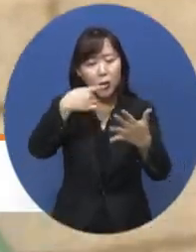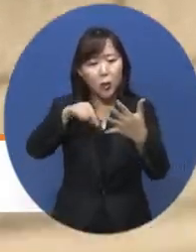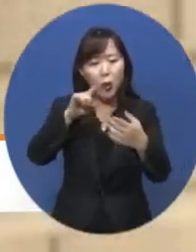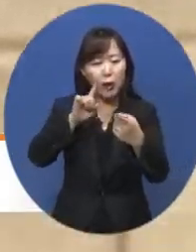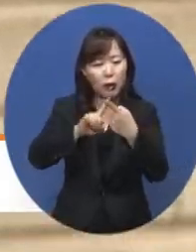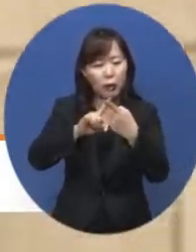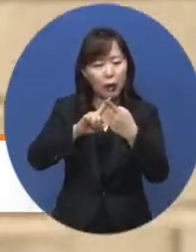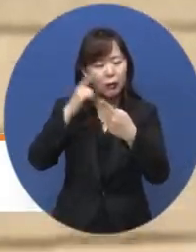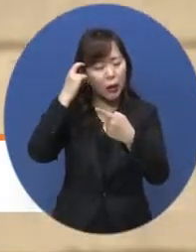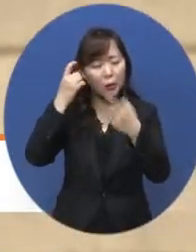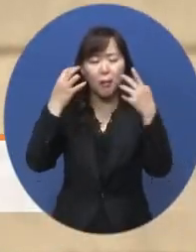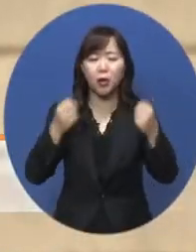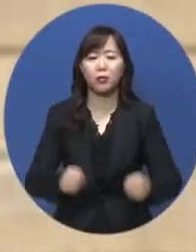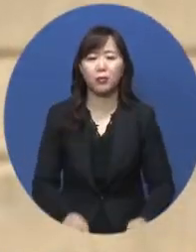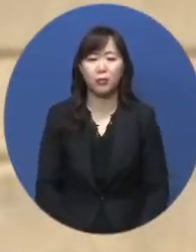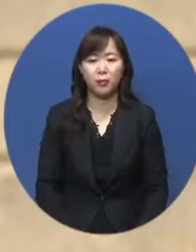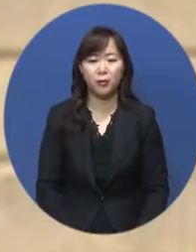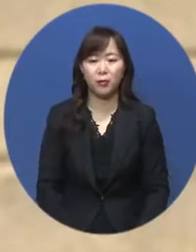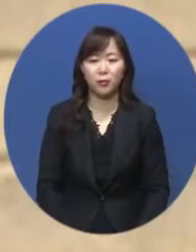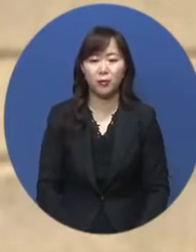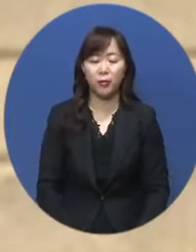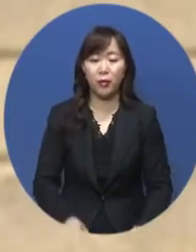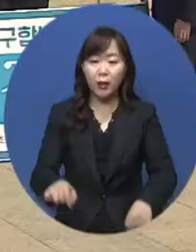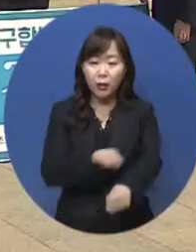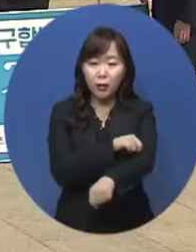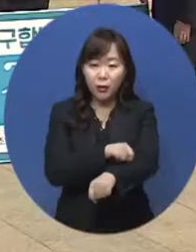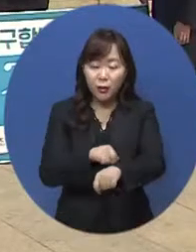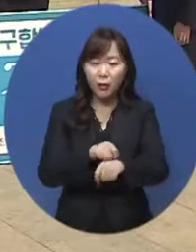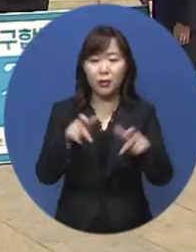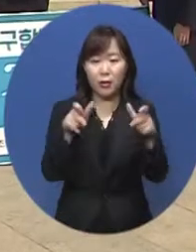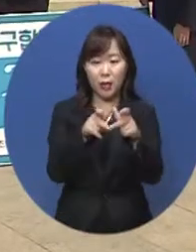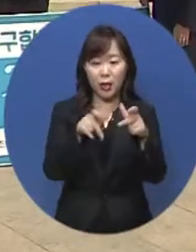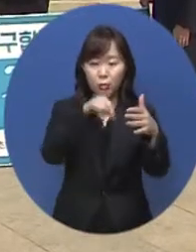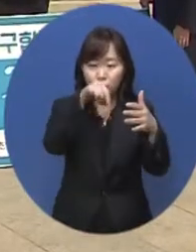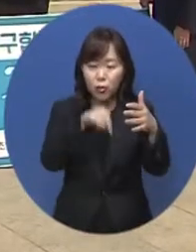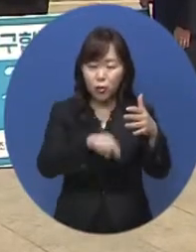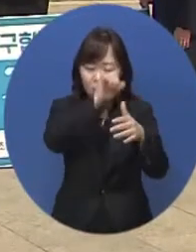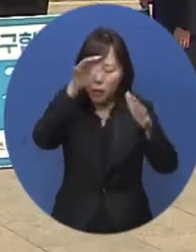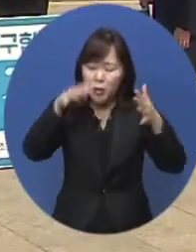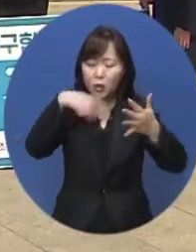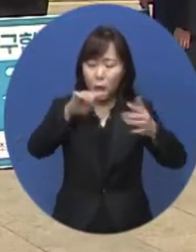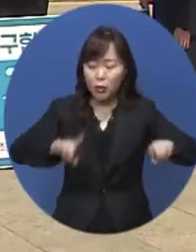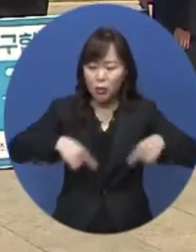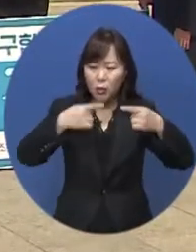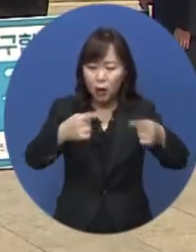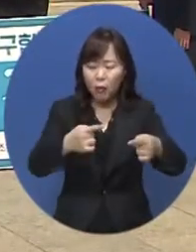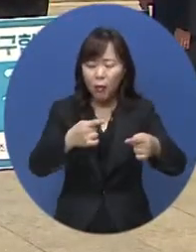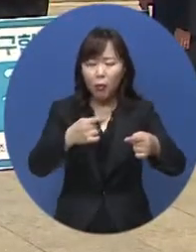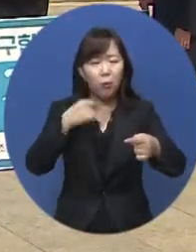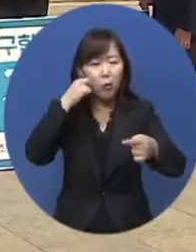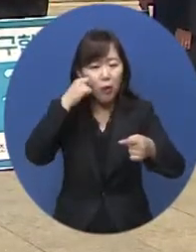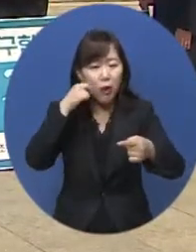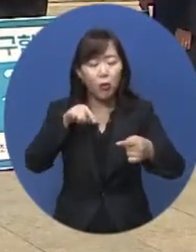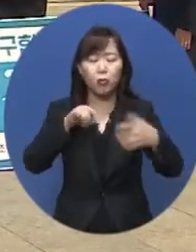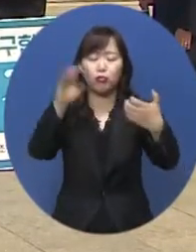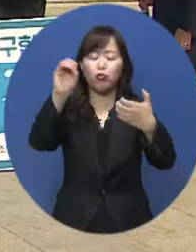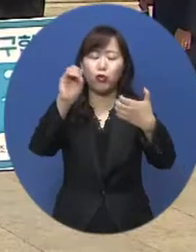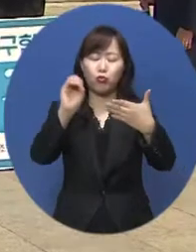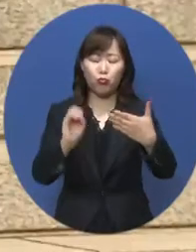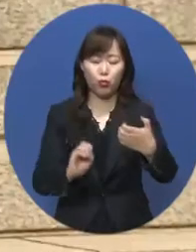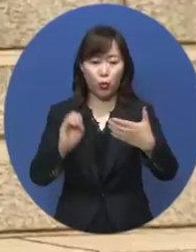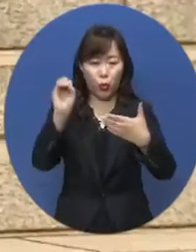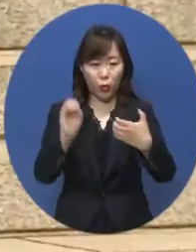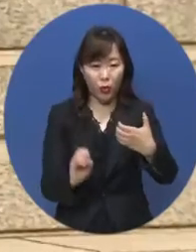의존도가 높은 상황입니다. 특히 장애인 중 평생교육에 참가하지 못한 비율은 약